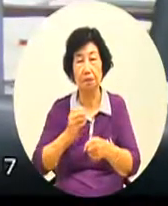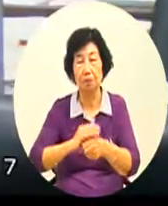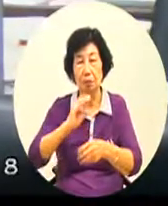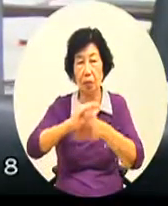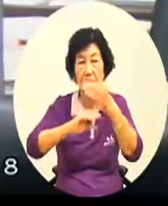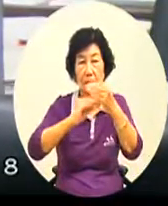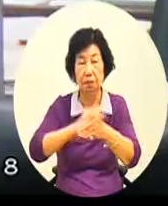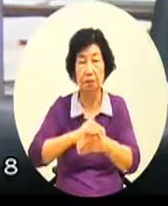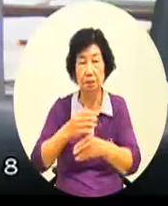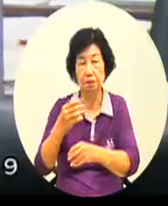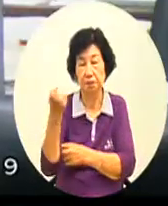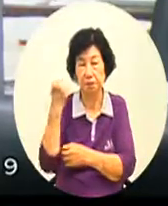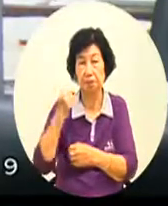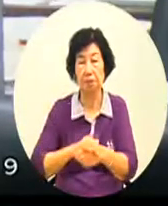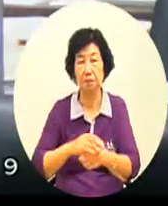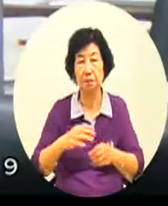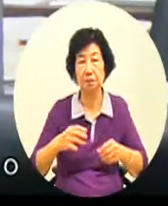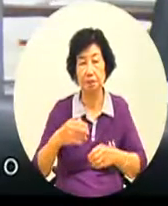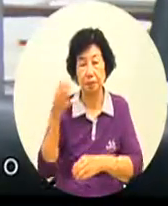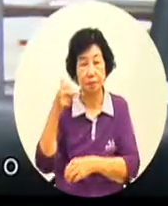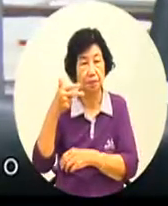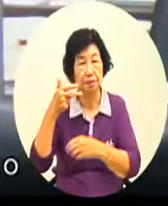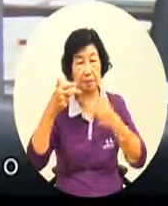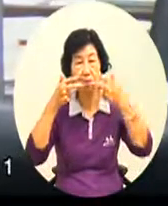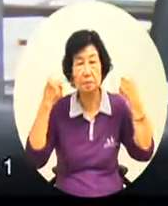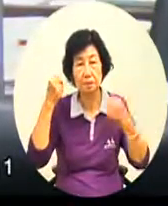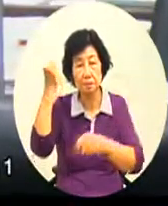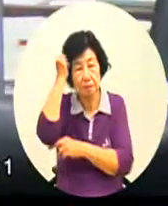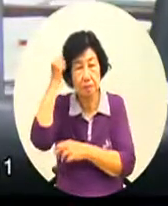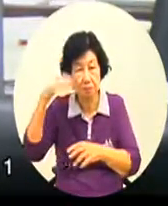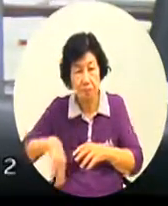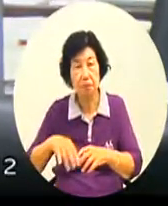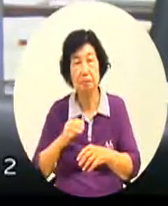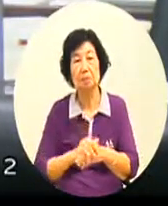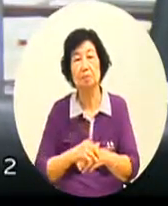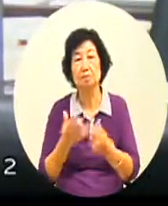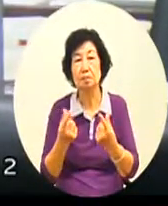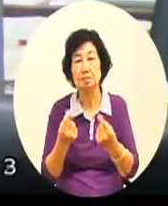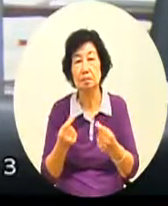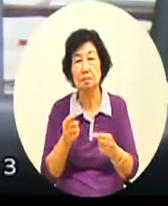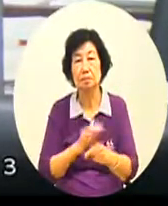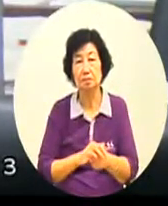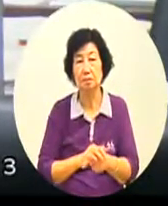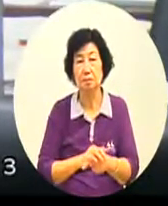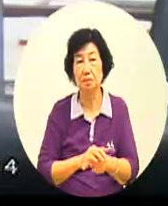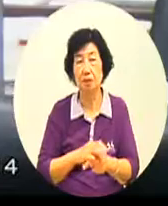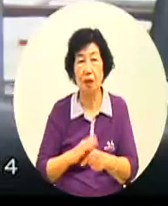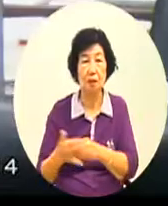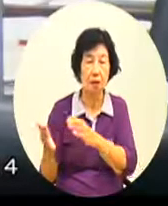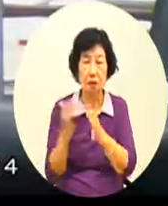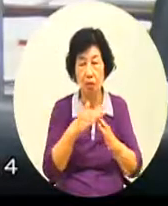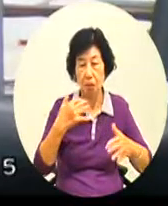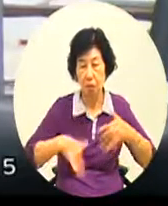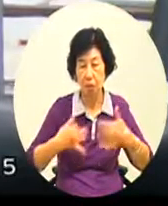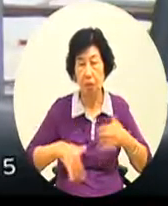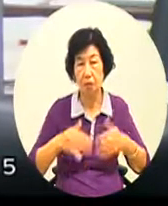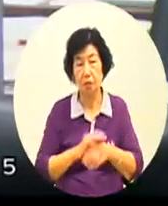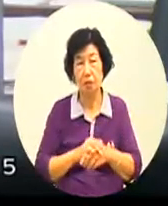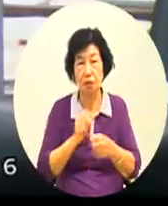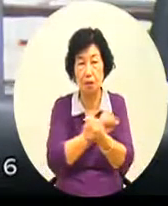部落其实它所在的时间也是在都市计划之前。那时候在复兴牧业要需要大量的原住民的这